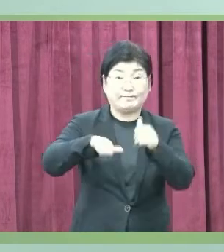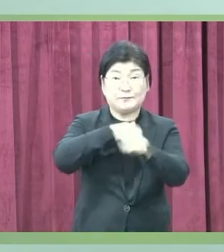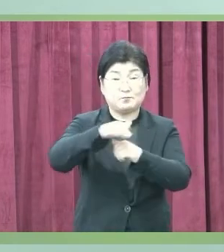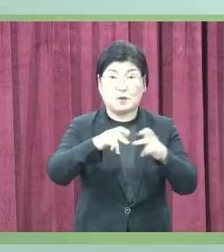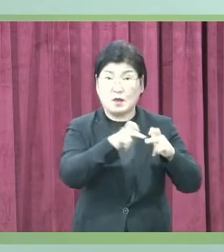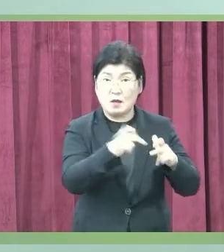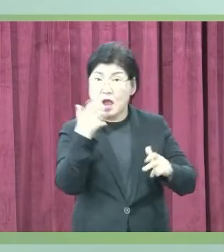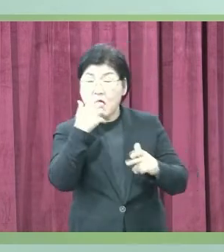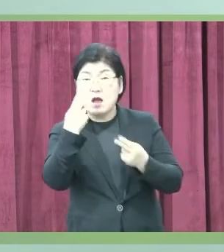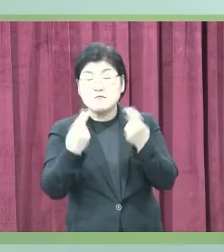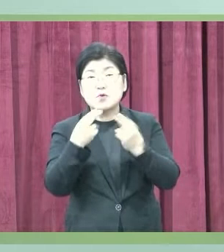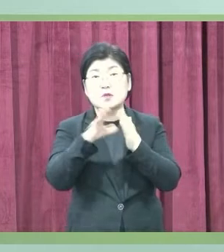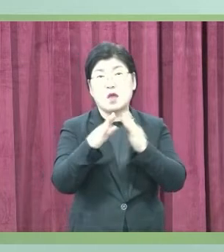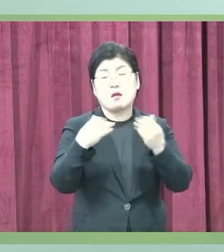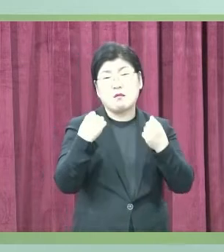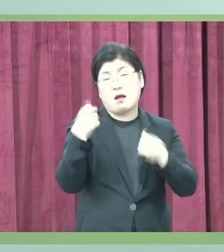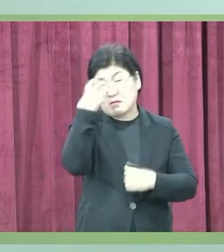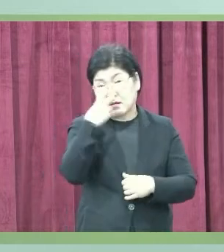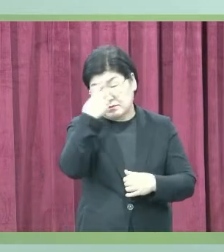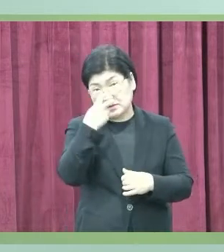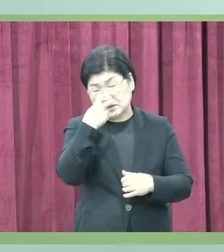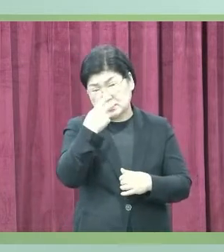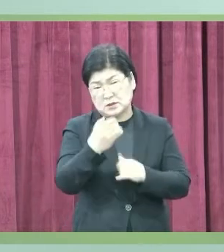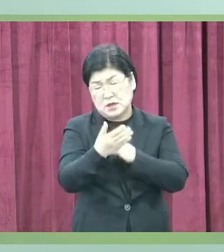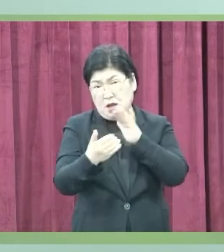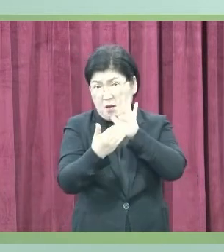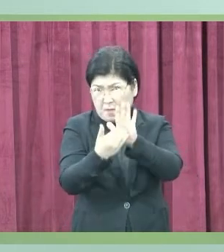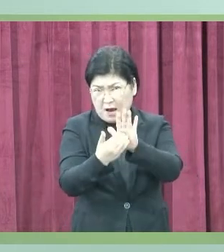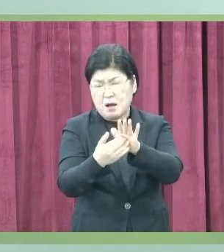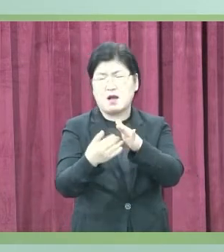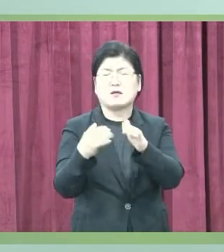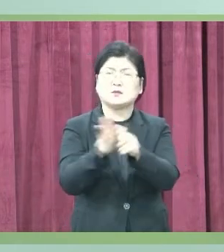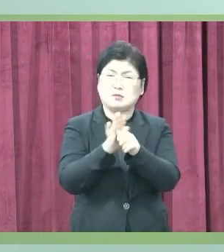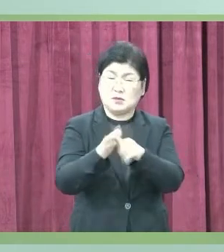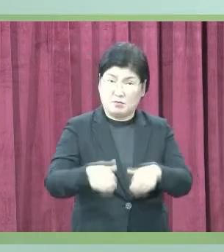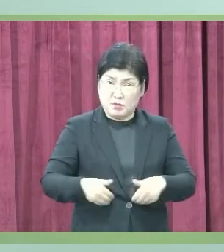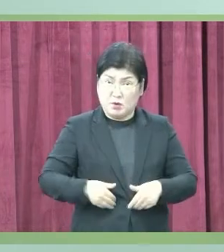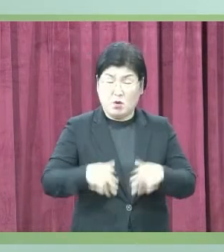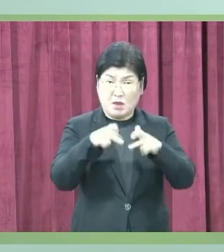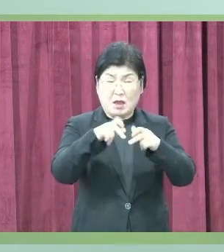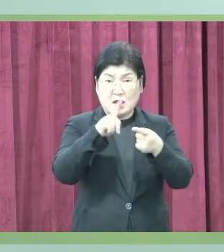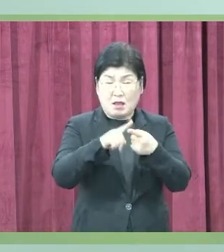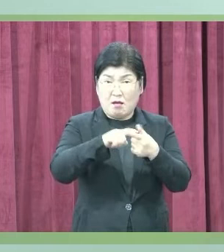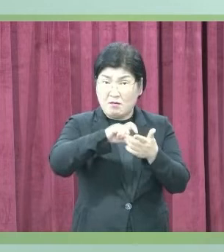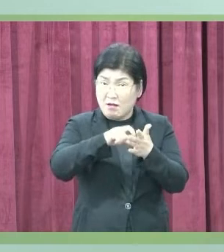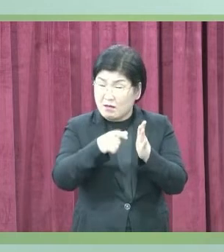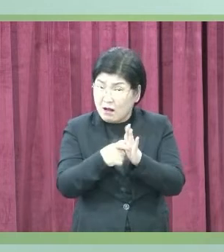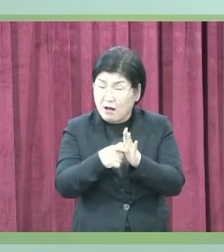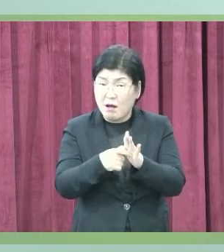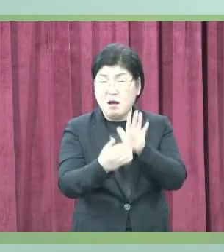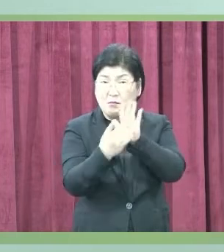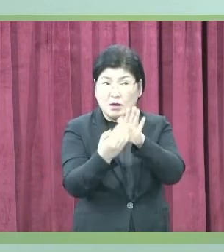장애인은 비장애인에 비해 건강검진과 같은 예방의료 서비스가 더욱 필요한 그룹입니다. 장애인에 대한 적절한 예방 의료